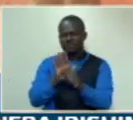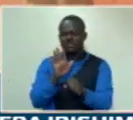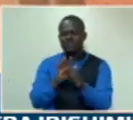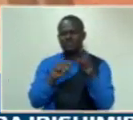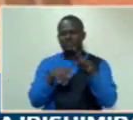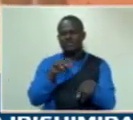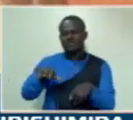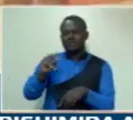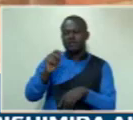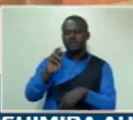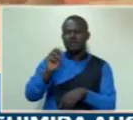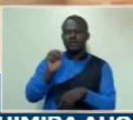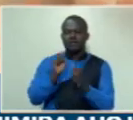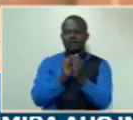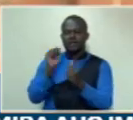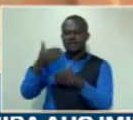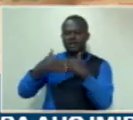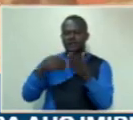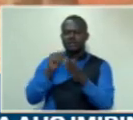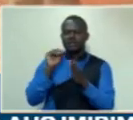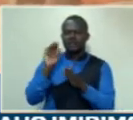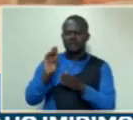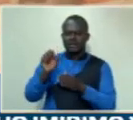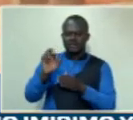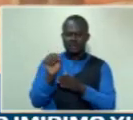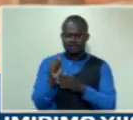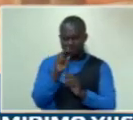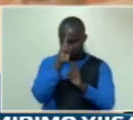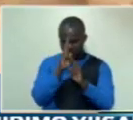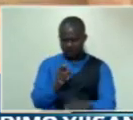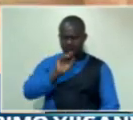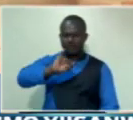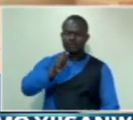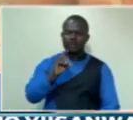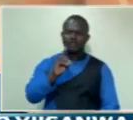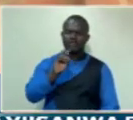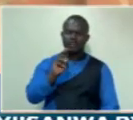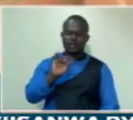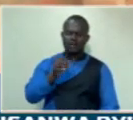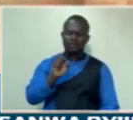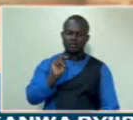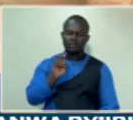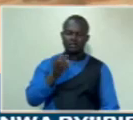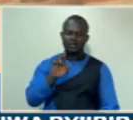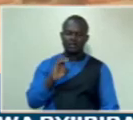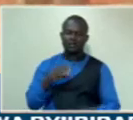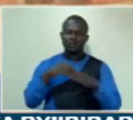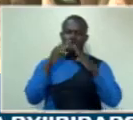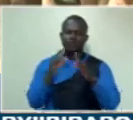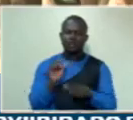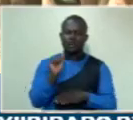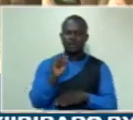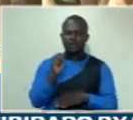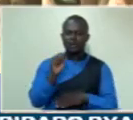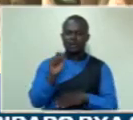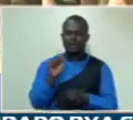biciwe intarama no mu bindi bice by'akarere ka Bugesera. Honorable Jean Darik Gakuba ni umuyobozi mukuru w'umuryango Aimata.